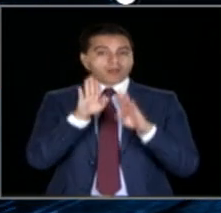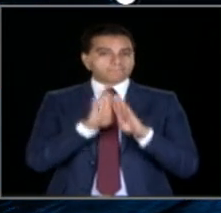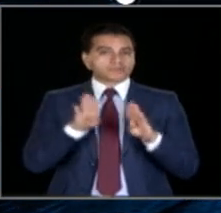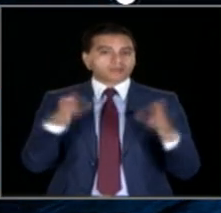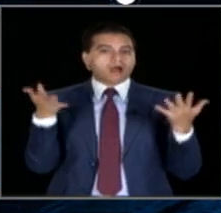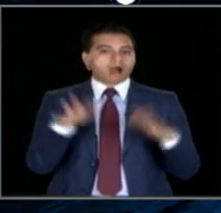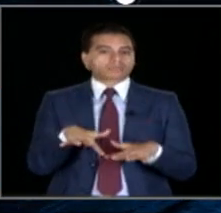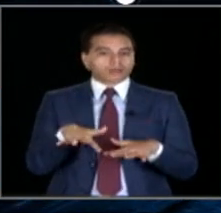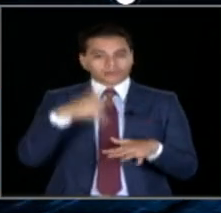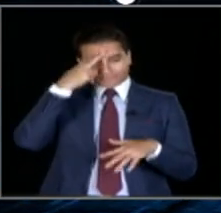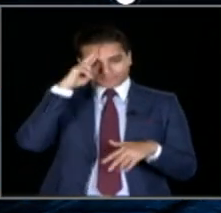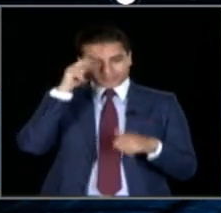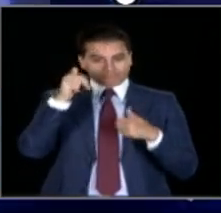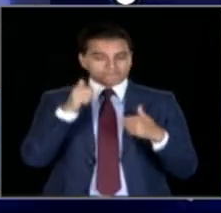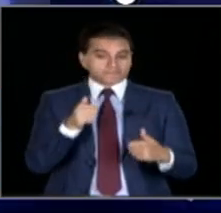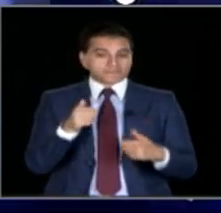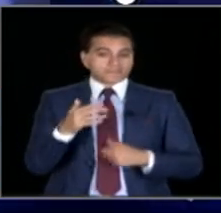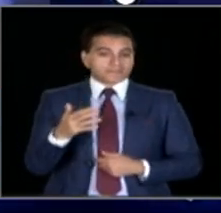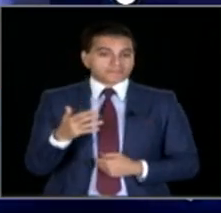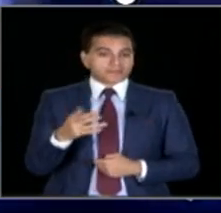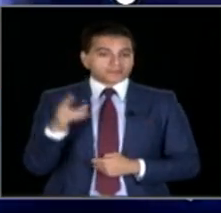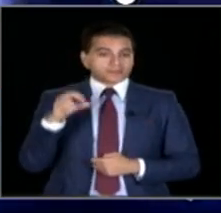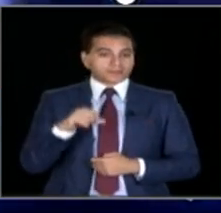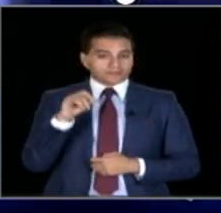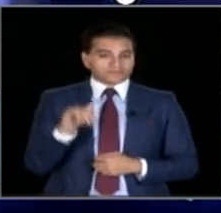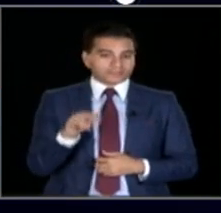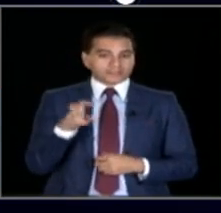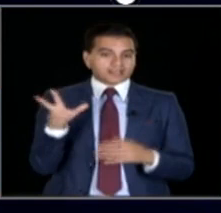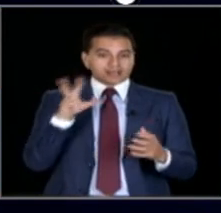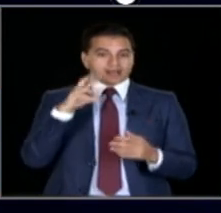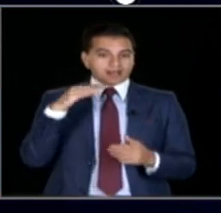بالمسرحيات. تعيمة خطف البازر. توفيق الحكيم. طبعا